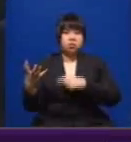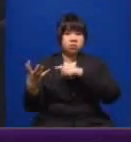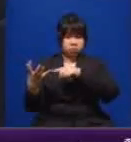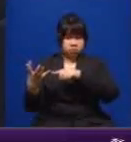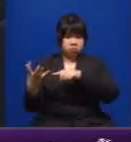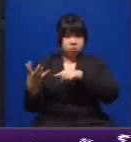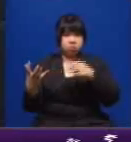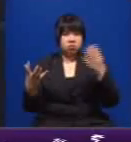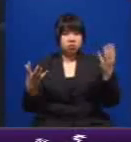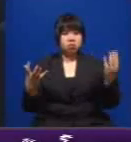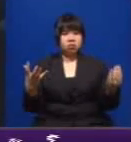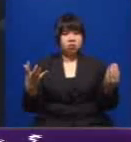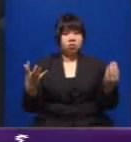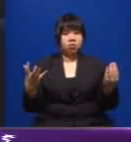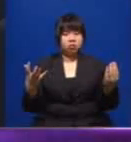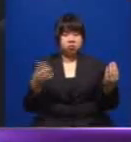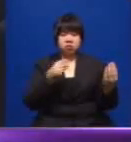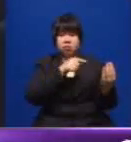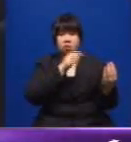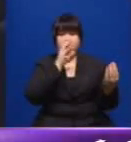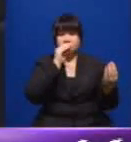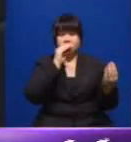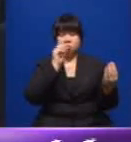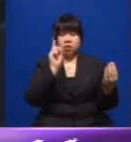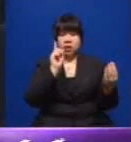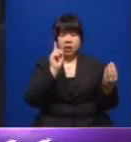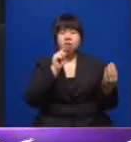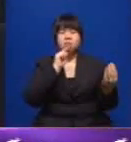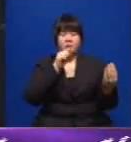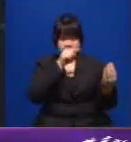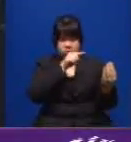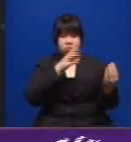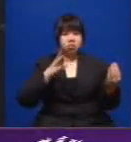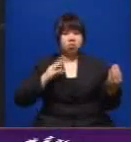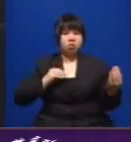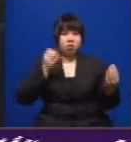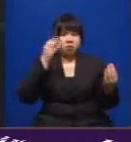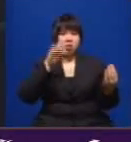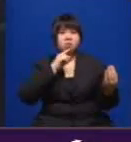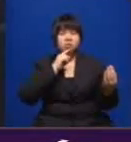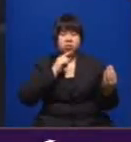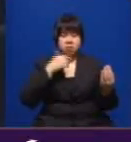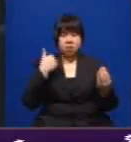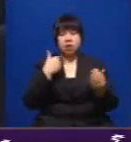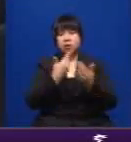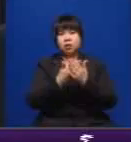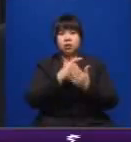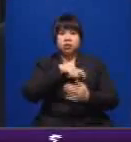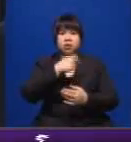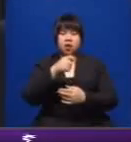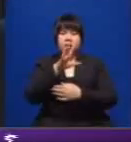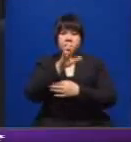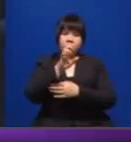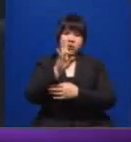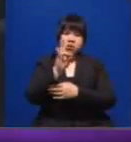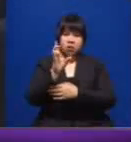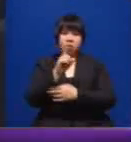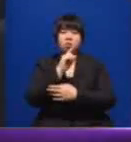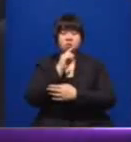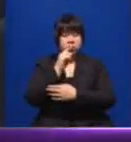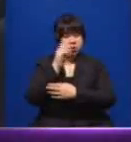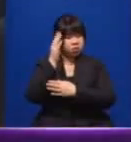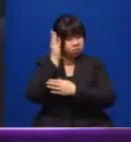100% แต่ก็มีคนเขาบอกผมนี่แถบบ้าน500 700 500 700ถ้าอยู่ค่ำหนึ่